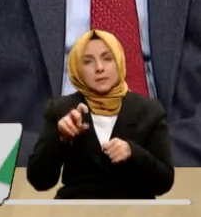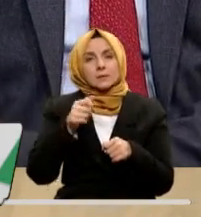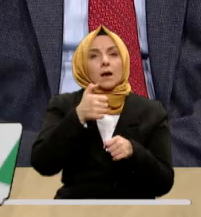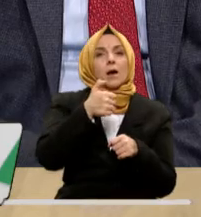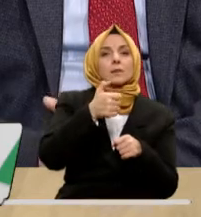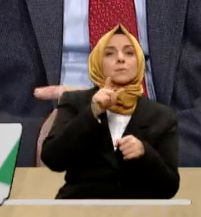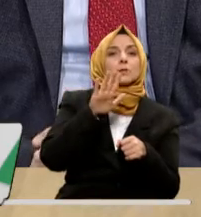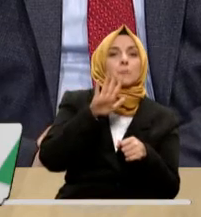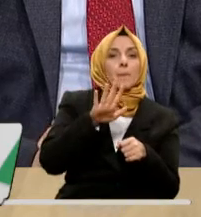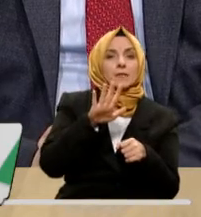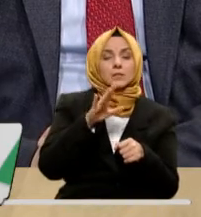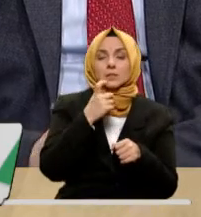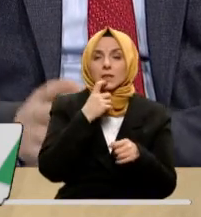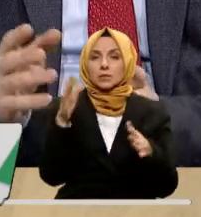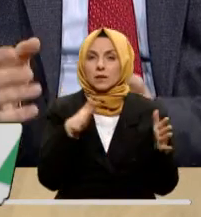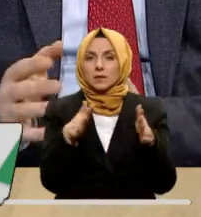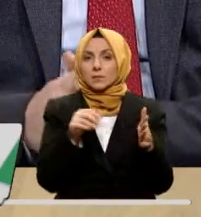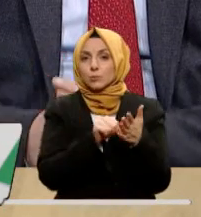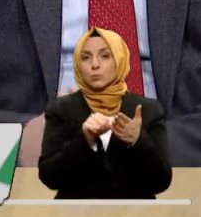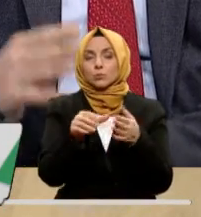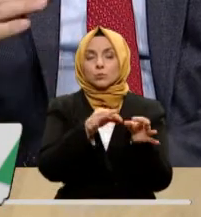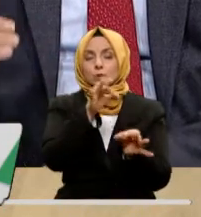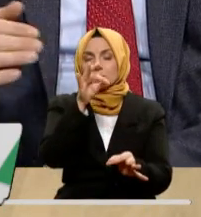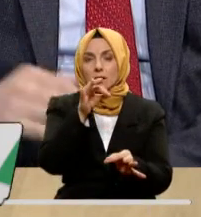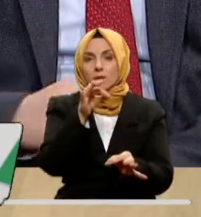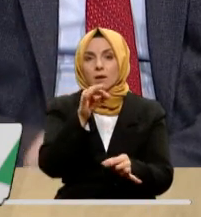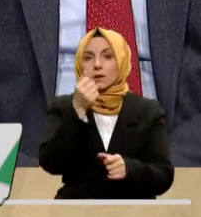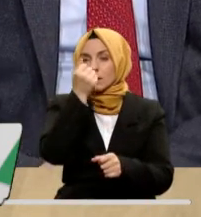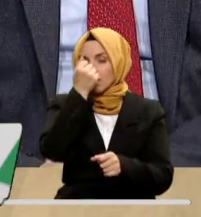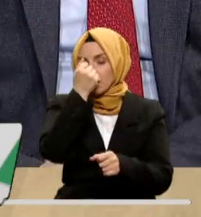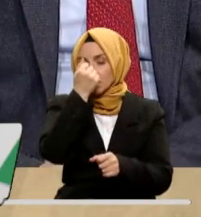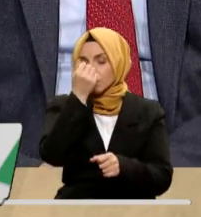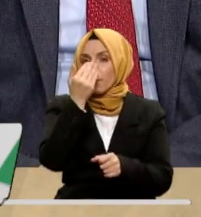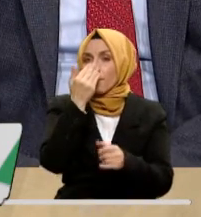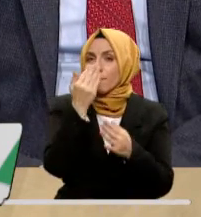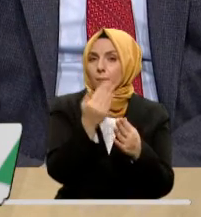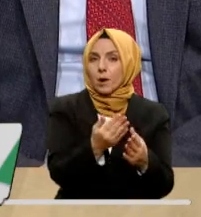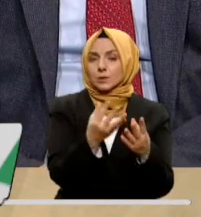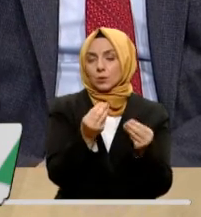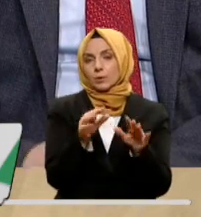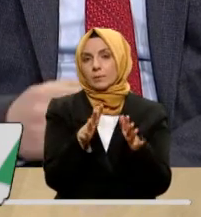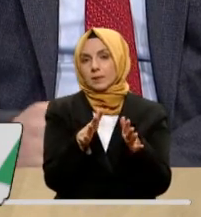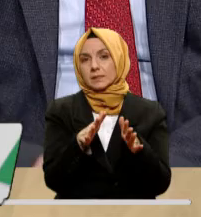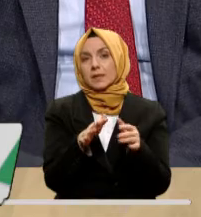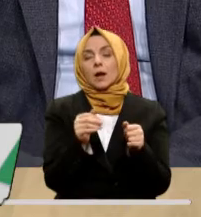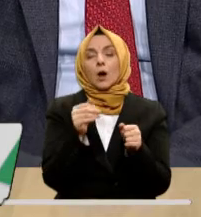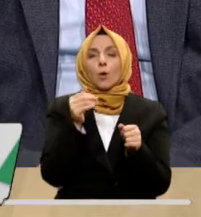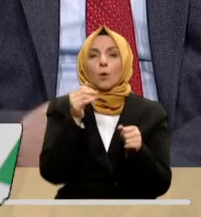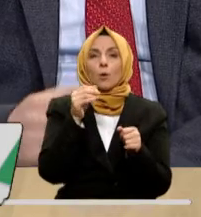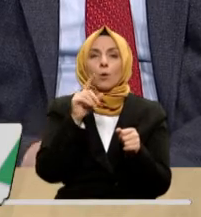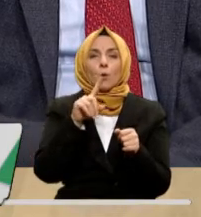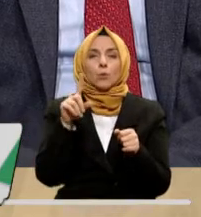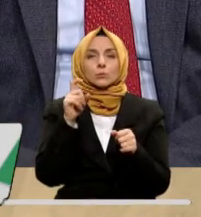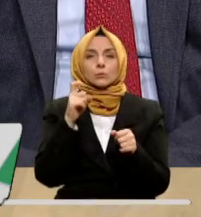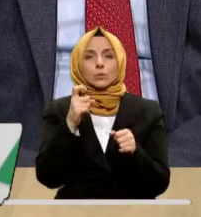vatandaşlarımız kan bağışını bulunabilirler 19 yaşından gün almış olmaları gerekiyor erkekler üç ayda bir